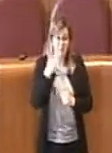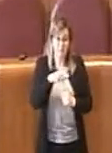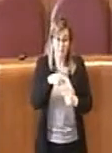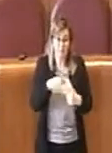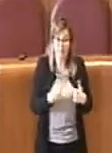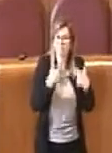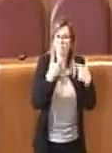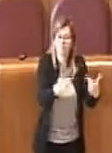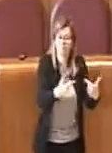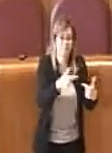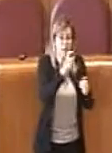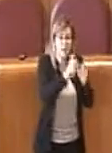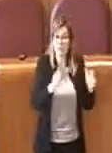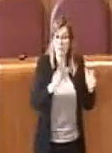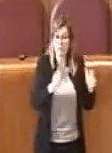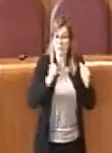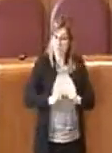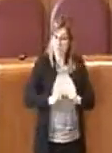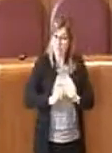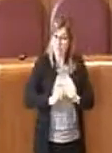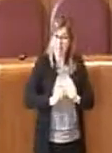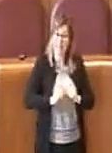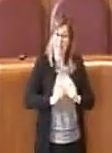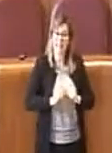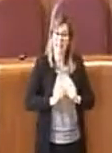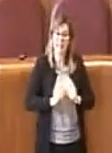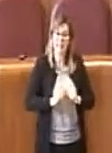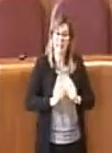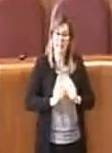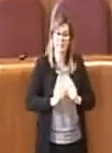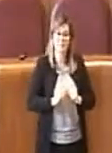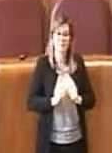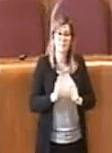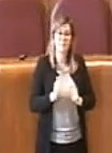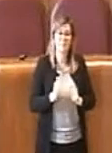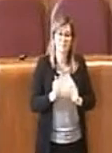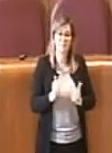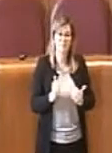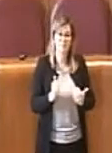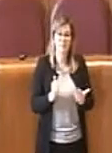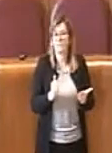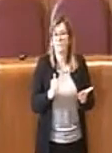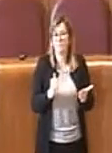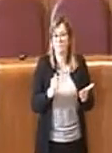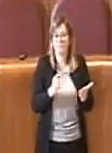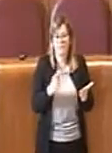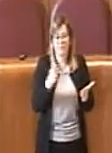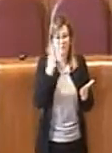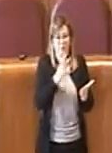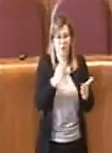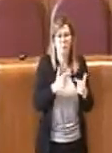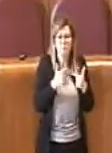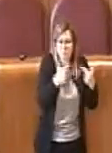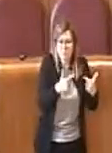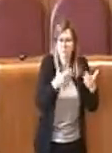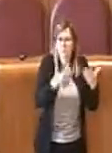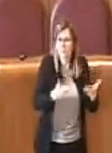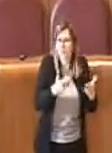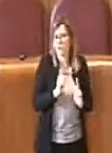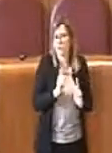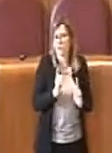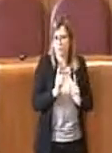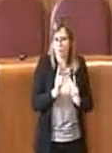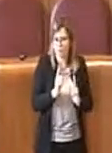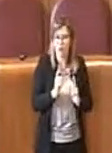è un qualcosa che difficilmente può stare può stare in piedi e gli dice questo insieme di misure